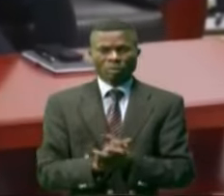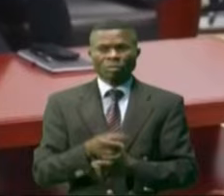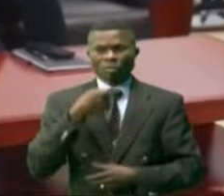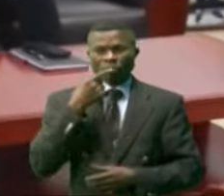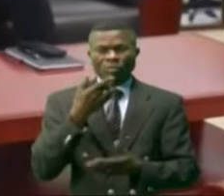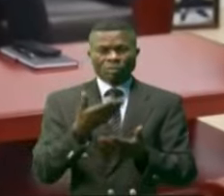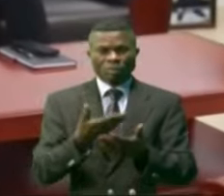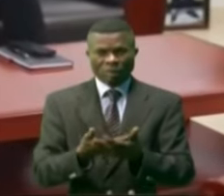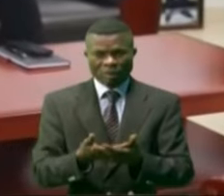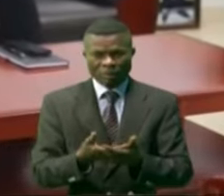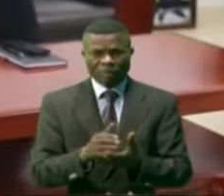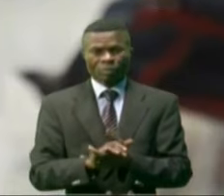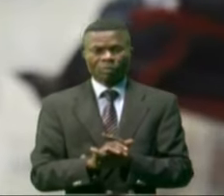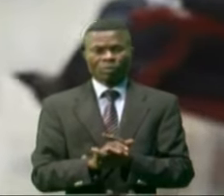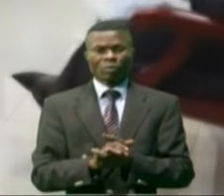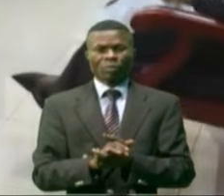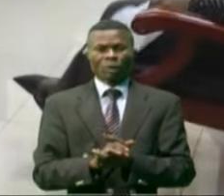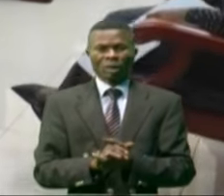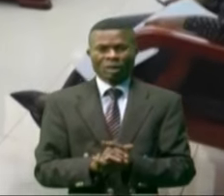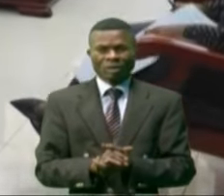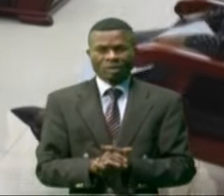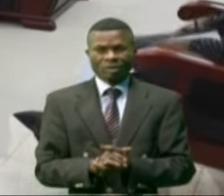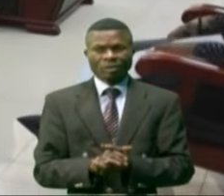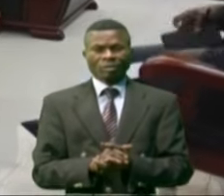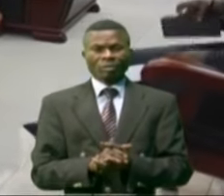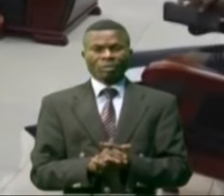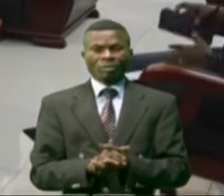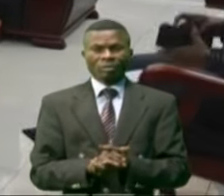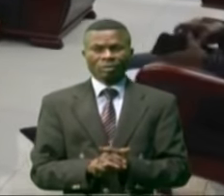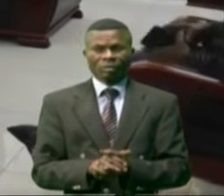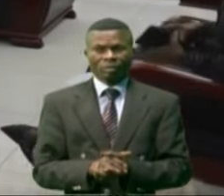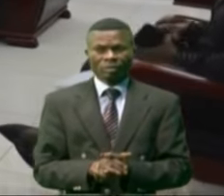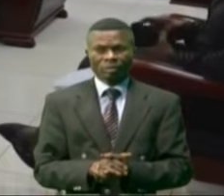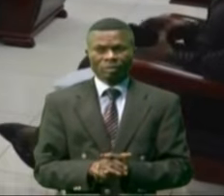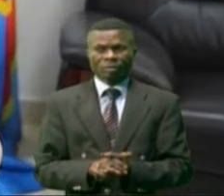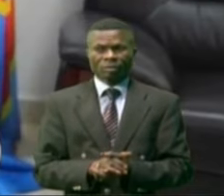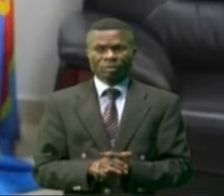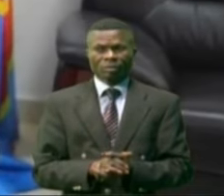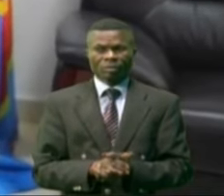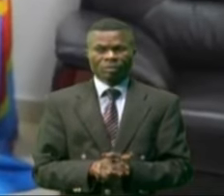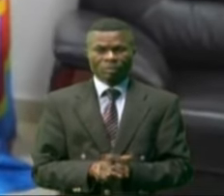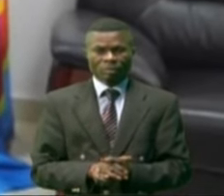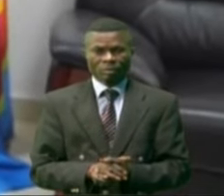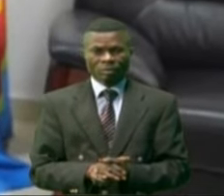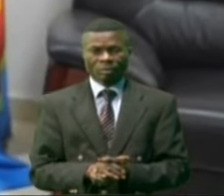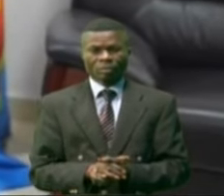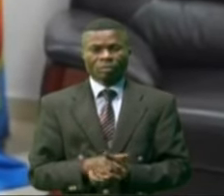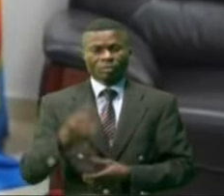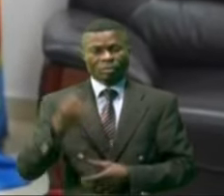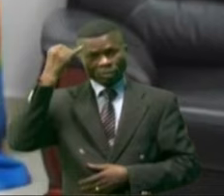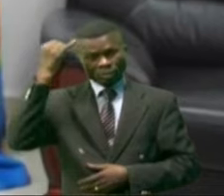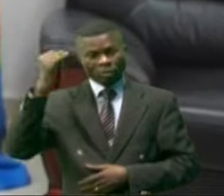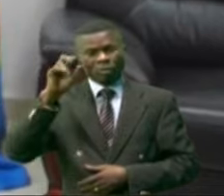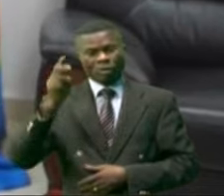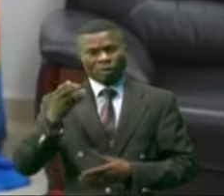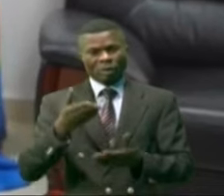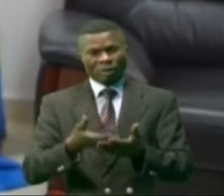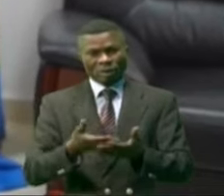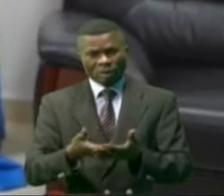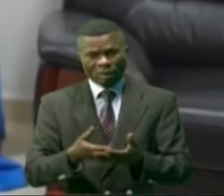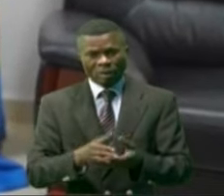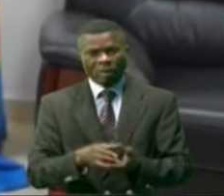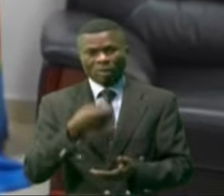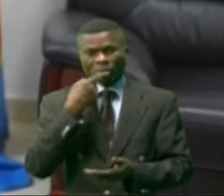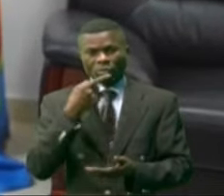Kabamba, en vue de redynamiser le secteur de l'entrepreneuriat dans la province du Congo central. Plusieurs initiatives prises par la ministre